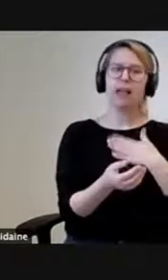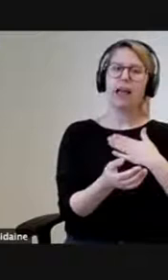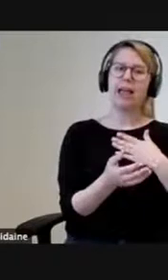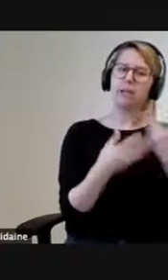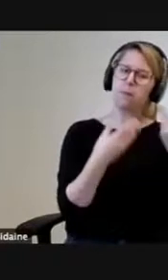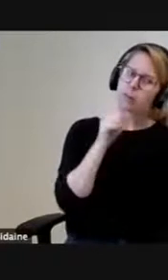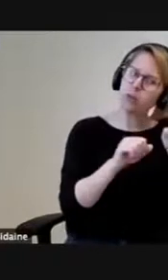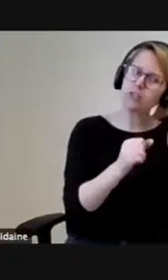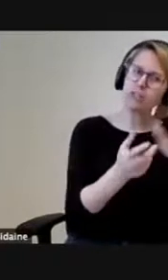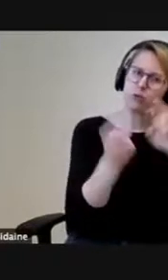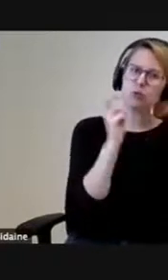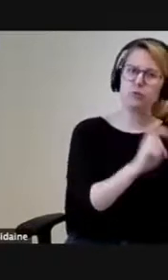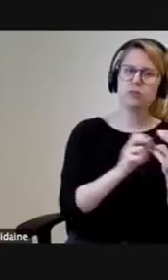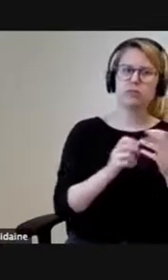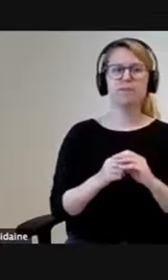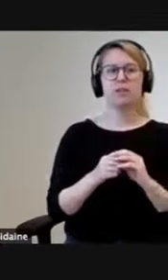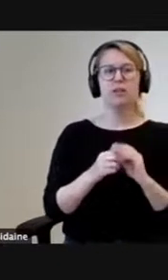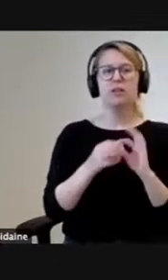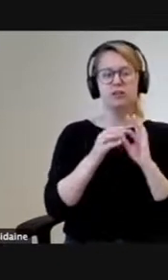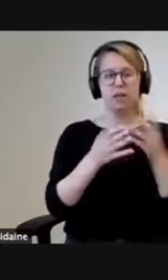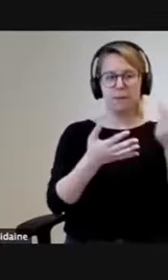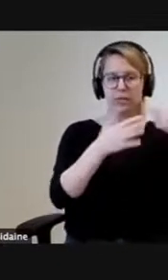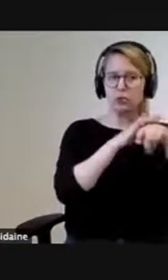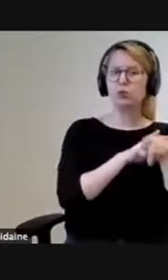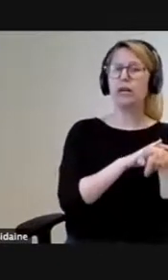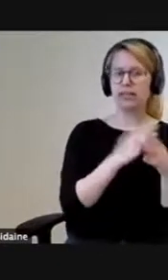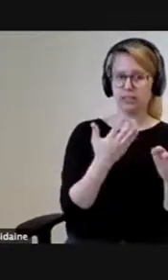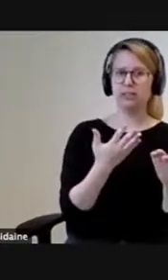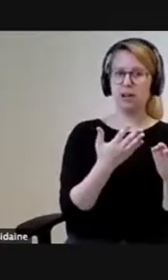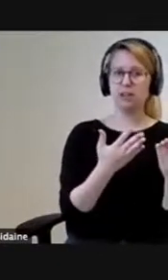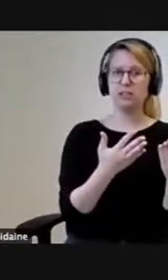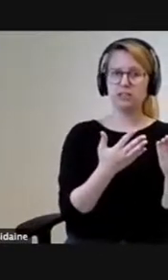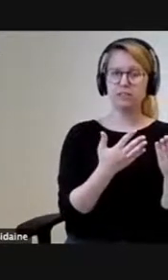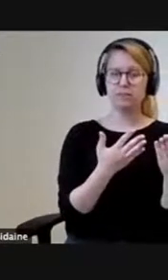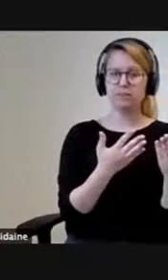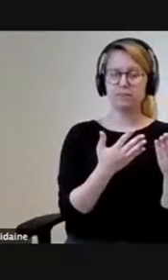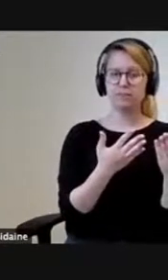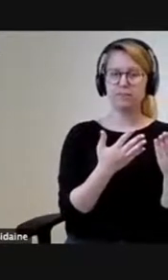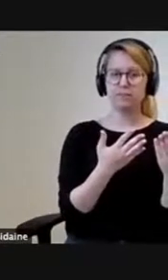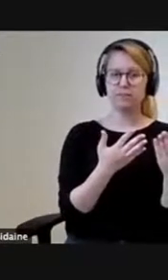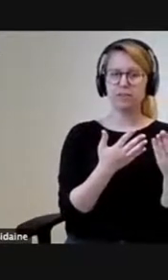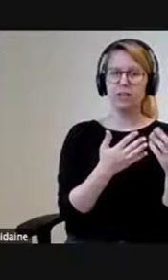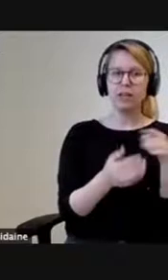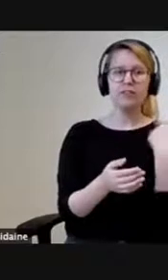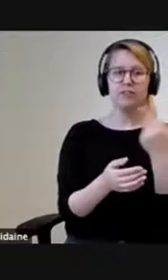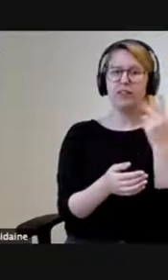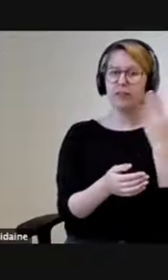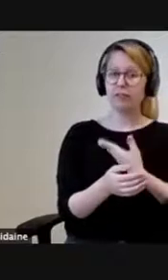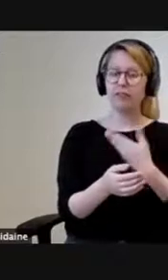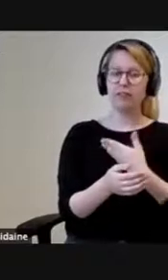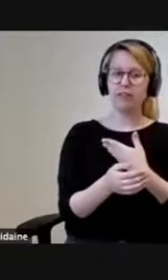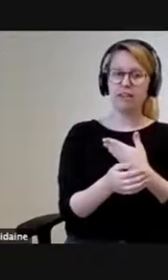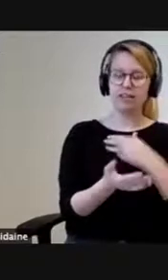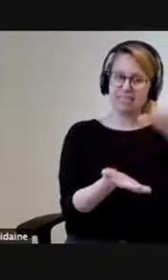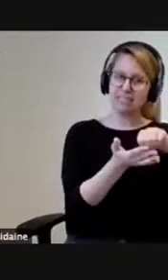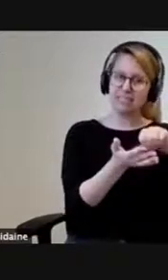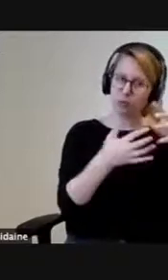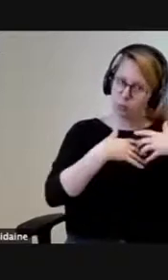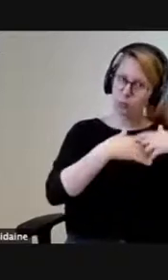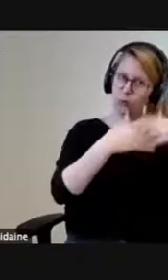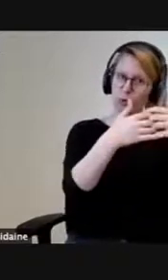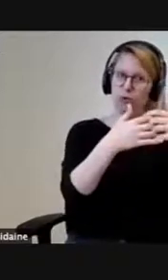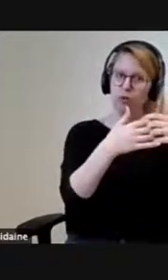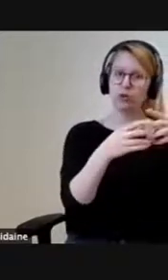phare est la création d'un centre de ressources européen qui mettra en commun l'ensemble des savoirs, des connaissances,